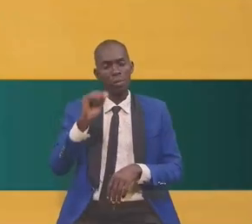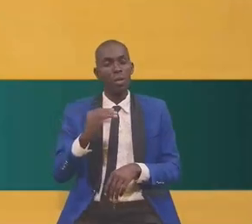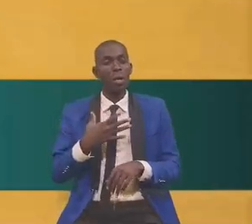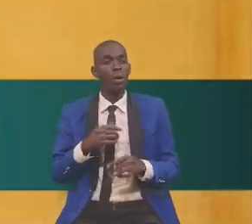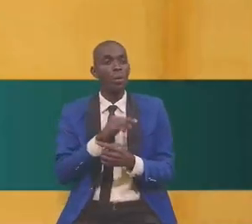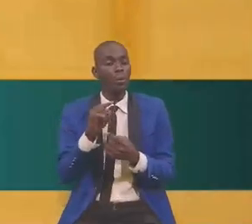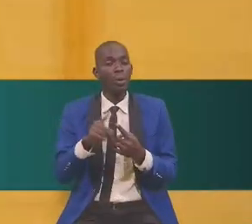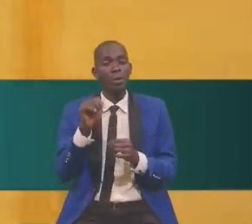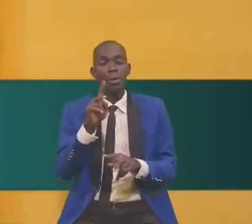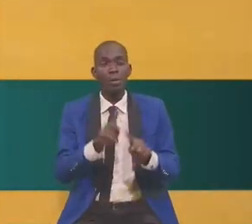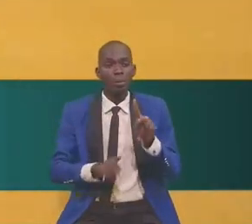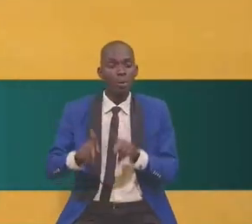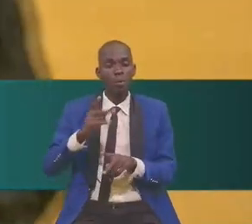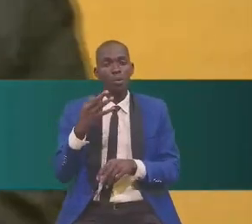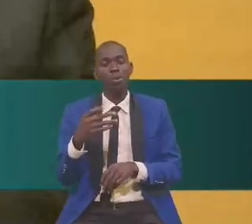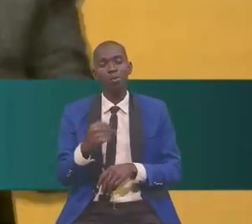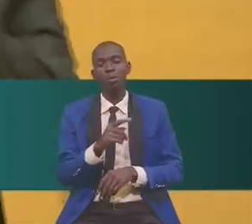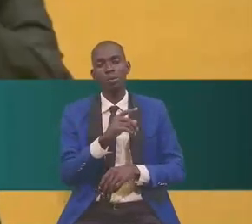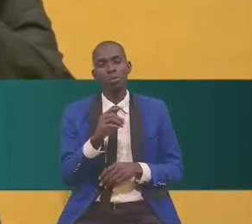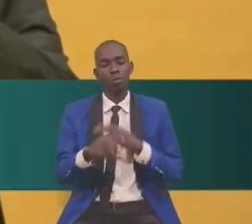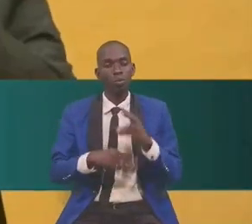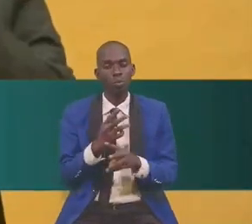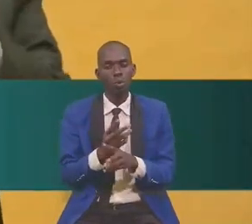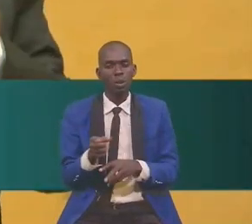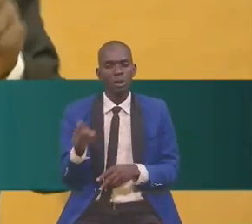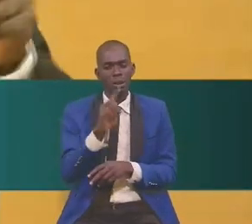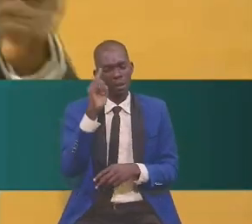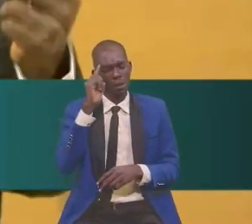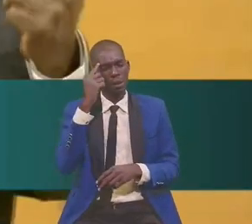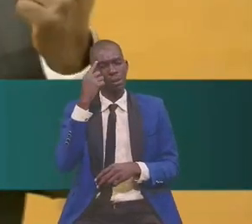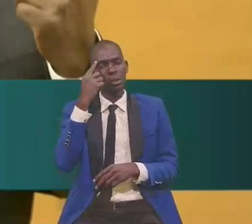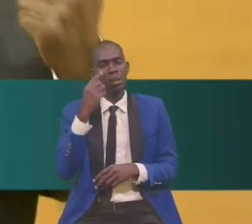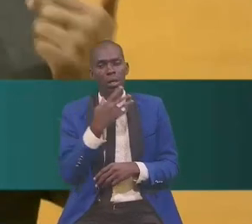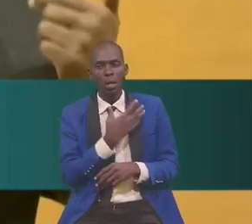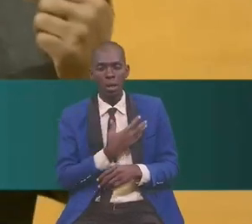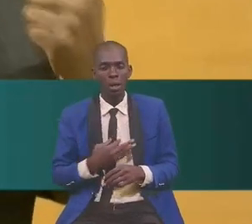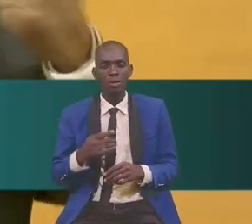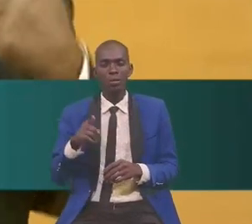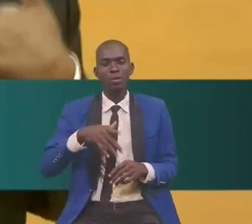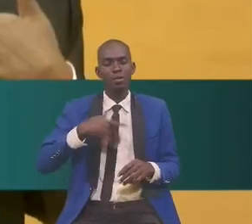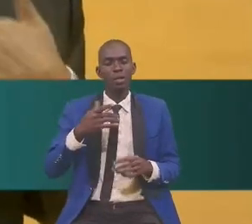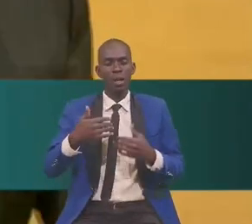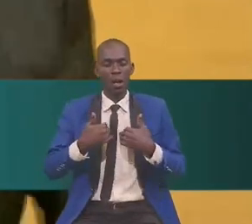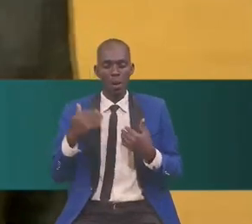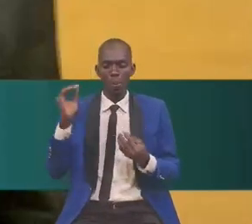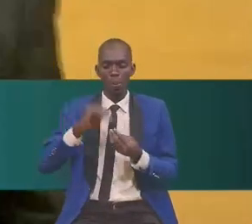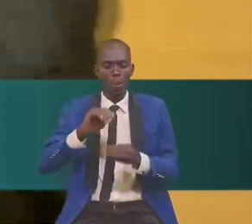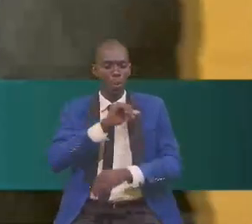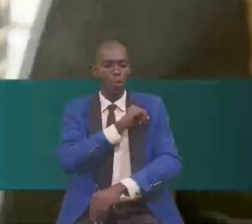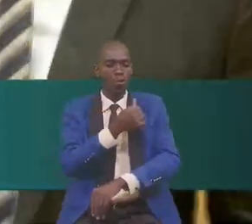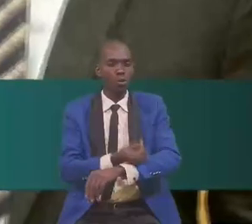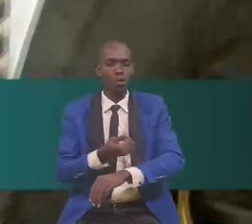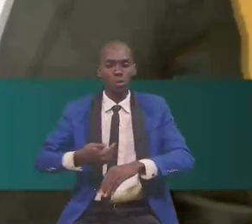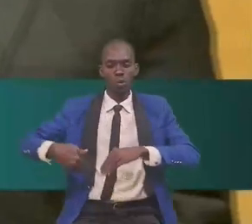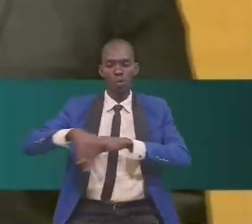du monde, quand ils pensent qu'ils peuvent avoir plus d'autorité sur nous que Christ, notre